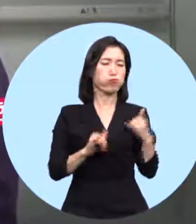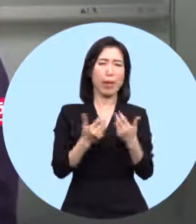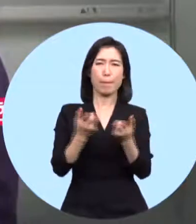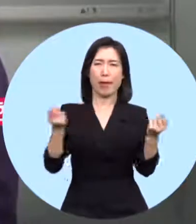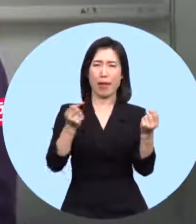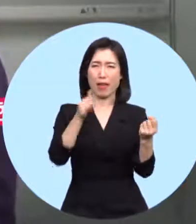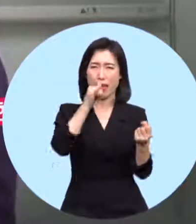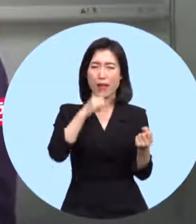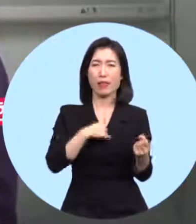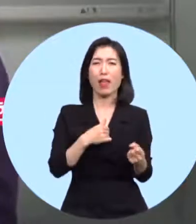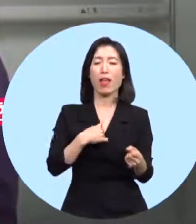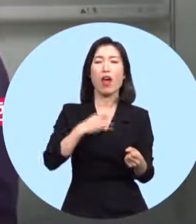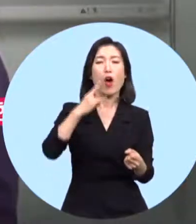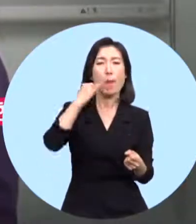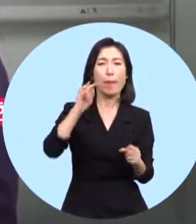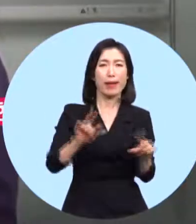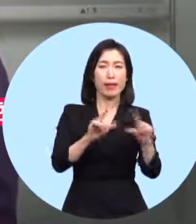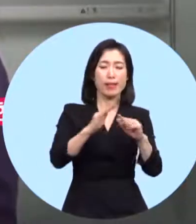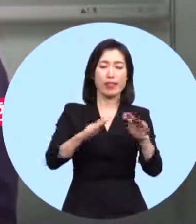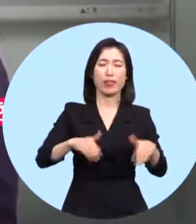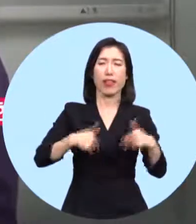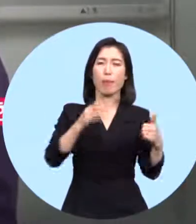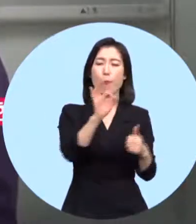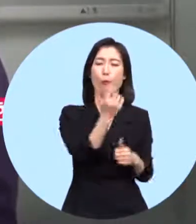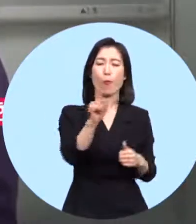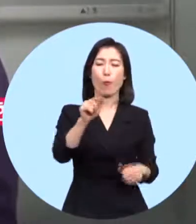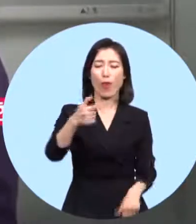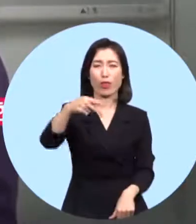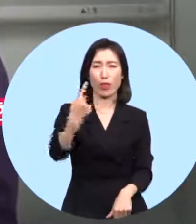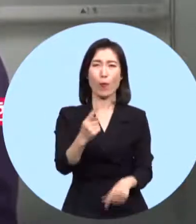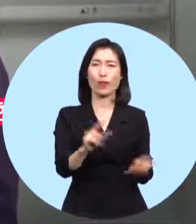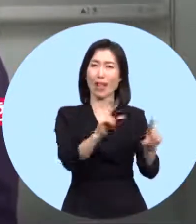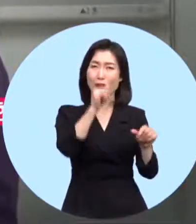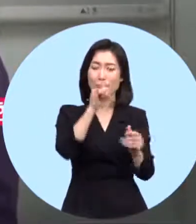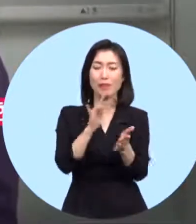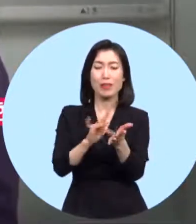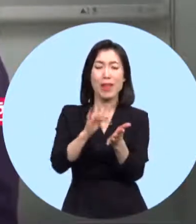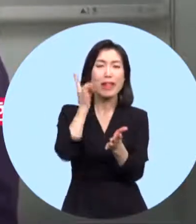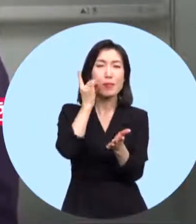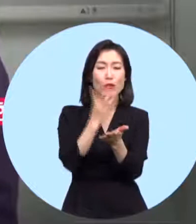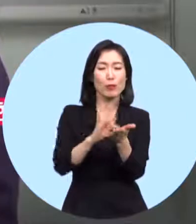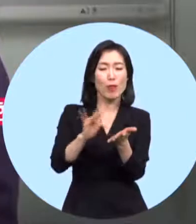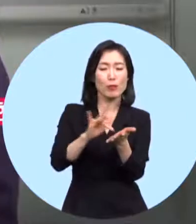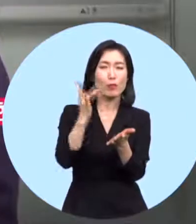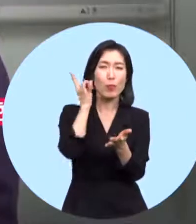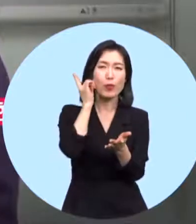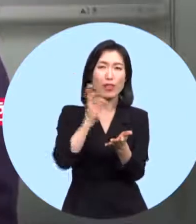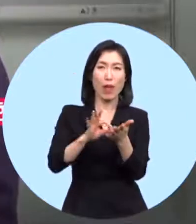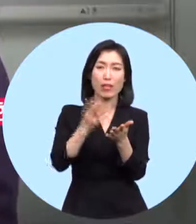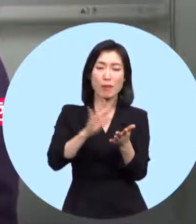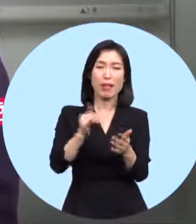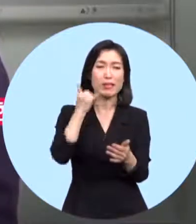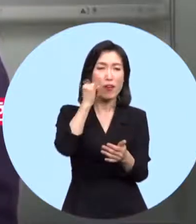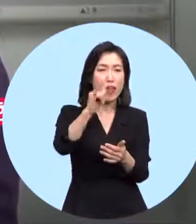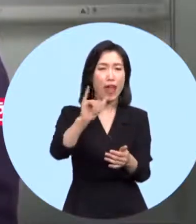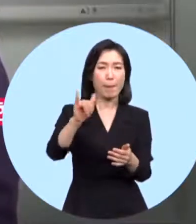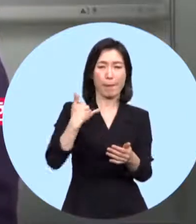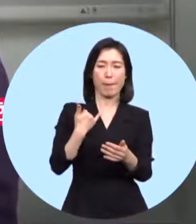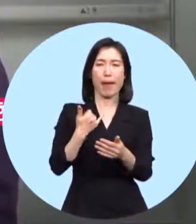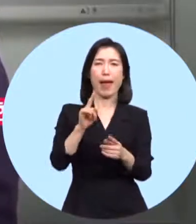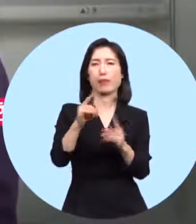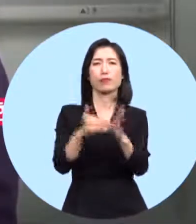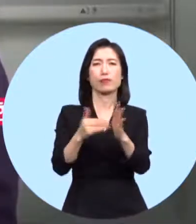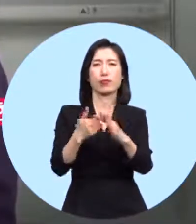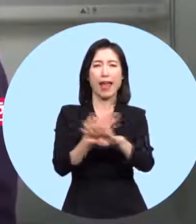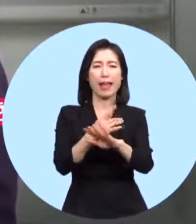있습니다. 완도에 살고 계시는 저희 어머니는 스마트폰을 사용하지만 전화 걸기와